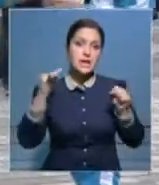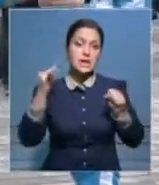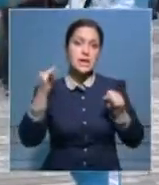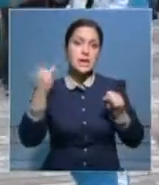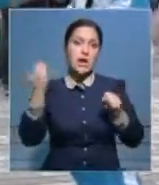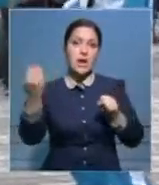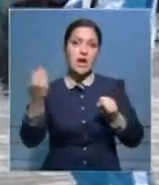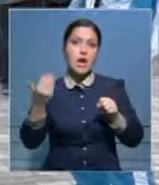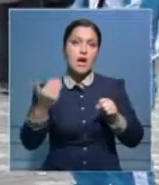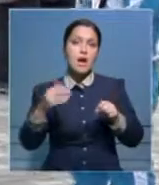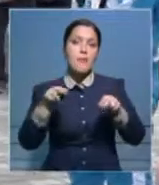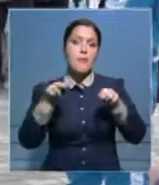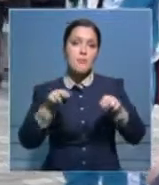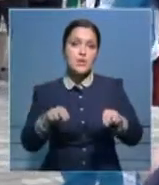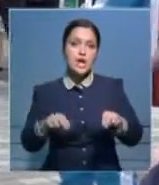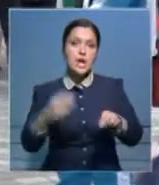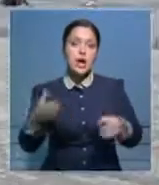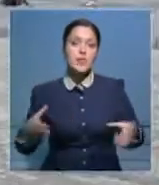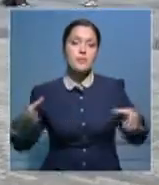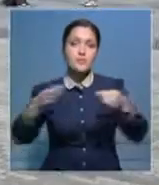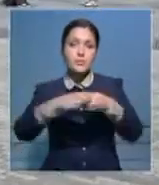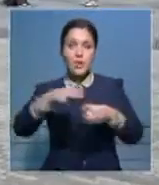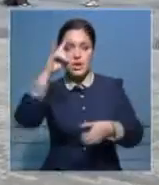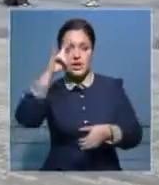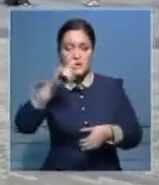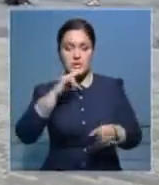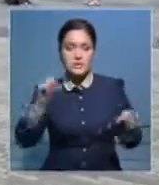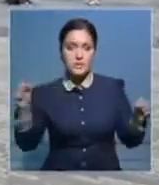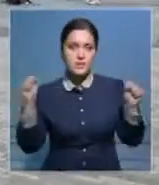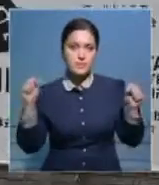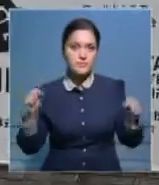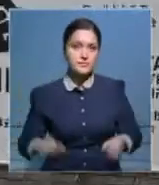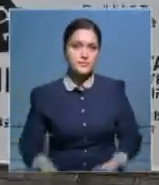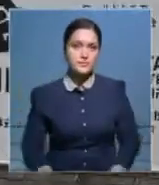вице-президент Казахстанской федерации киокушинкай карате.